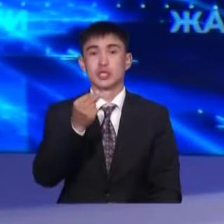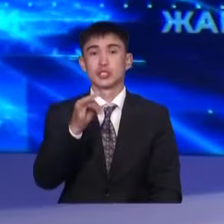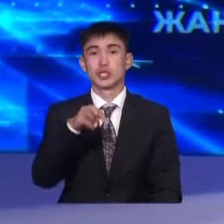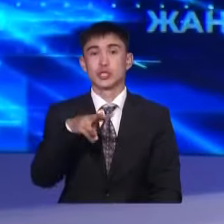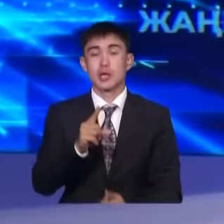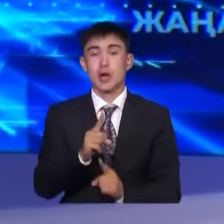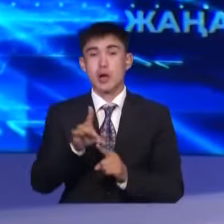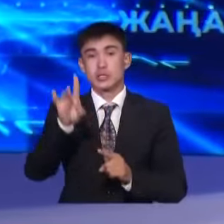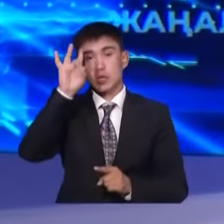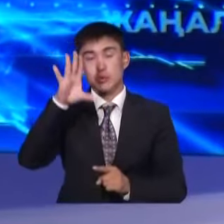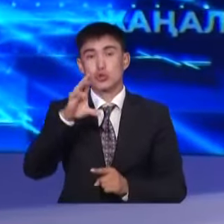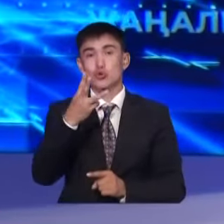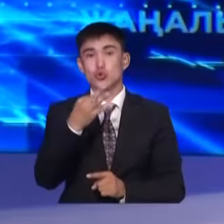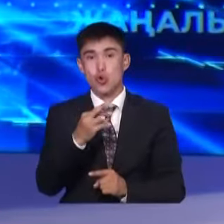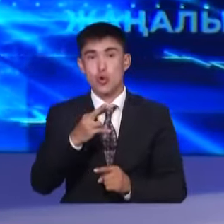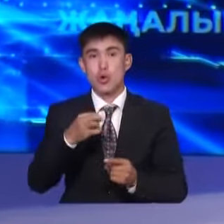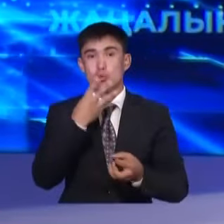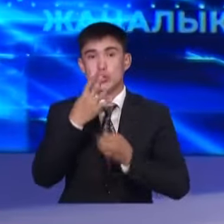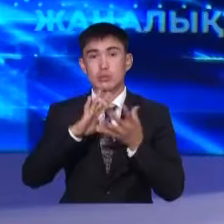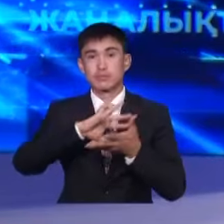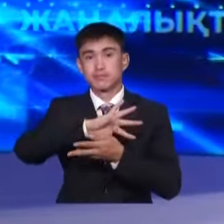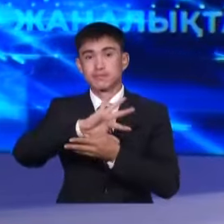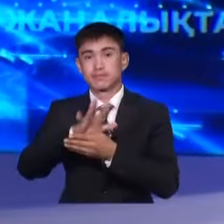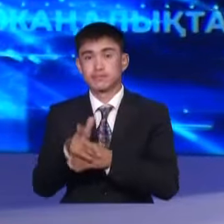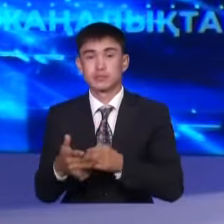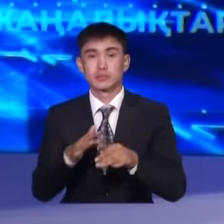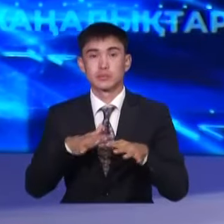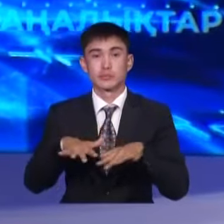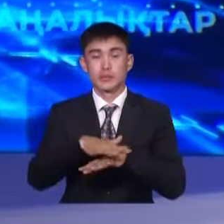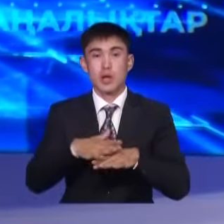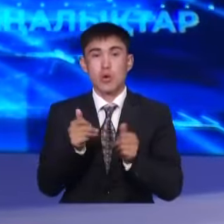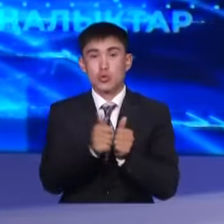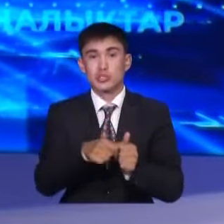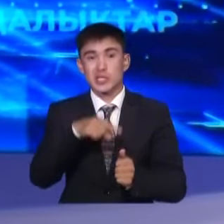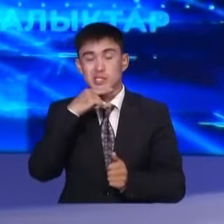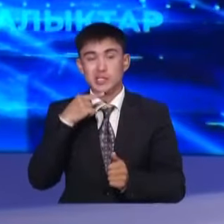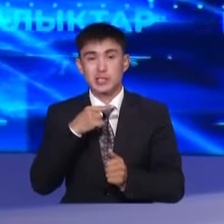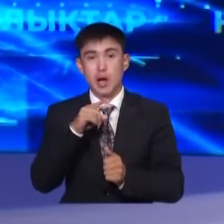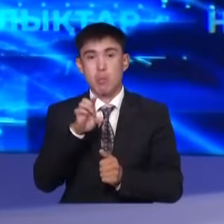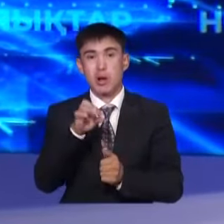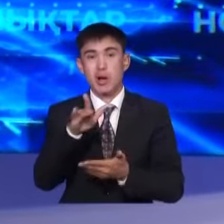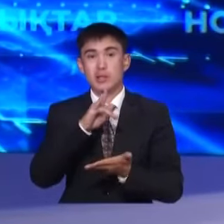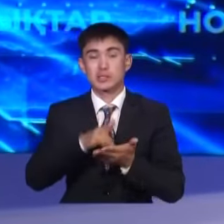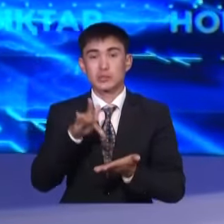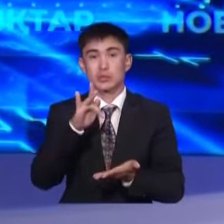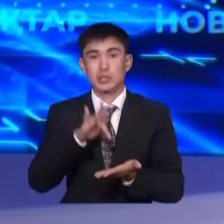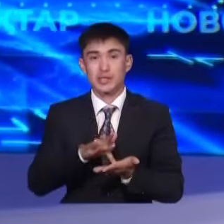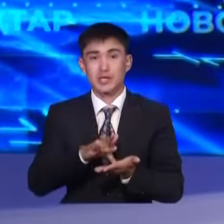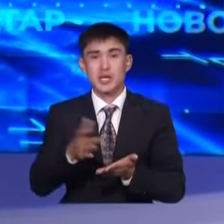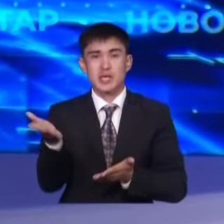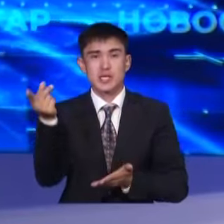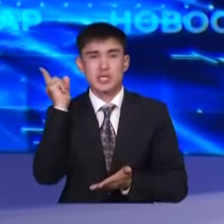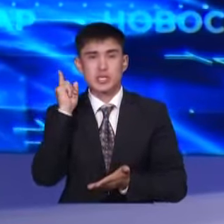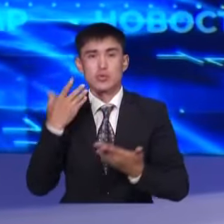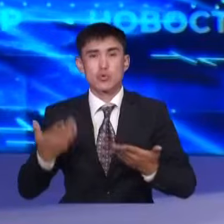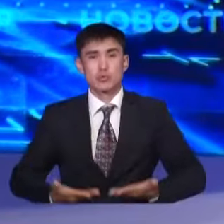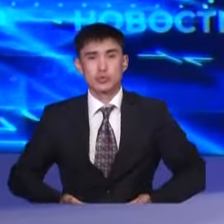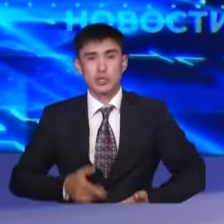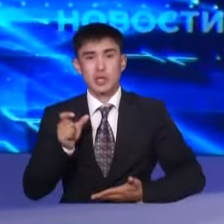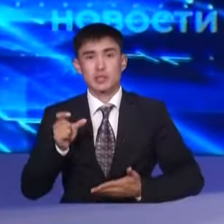Чилиде атақты шөл гүлге оранып, алқап түрлі түске боялды. Ал көршілес Ресейдің Абакан қаласының орталығында ежелгі дәуірде өмір